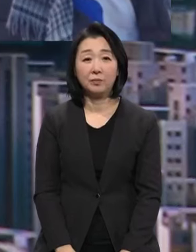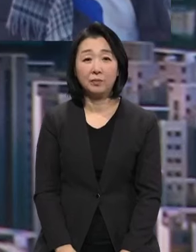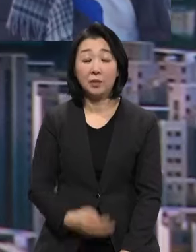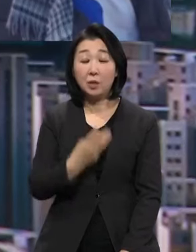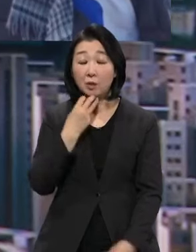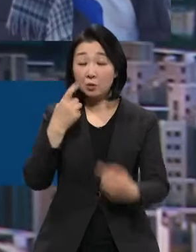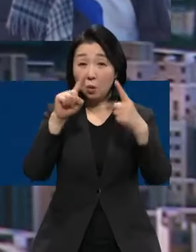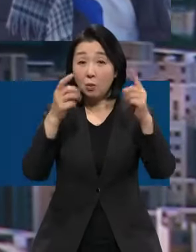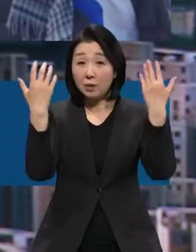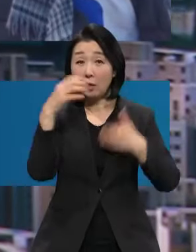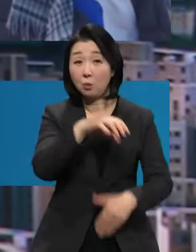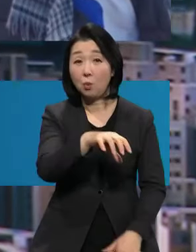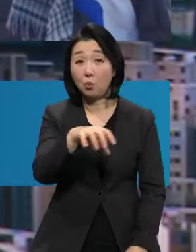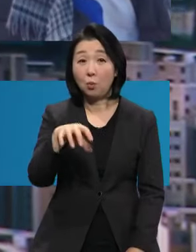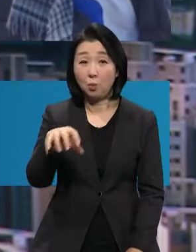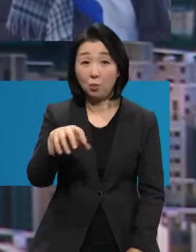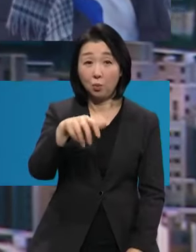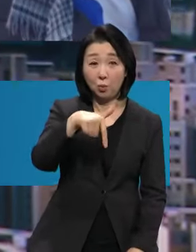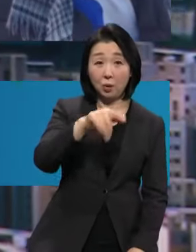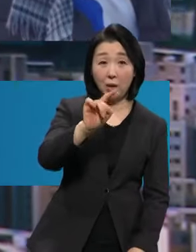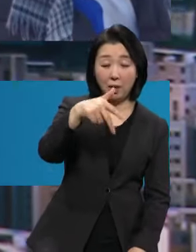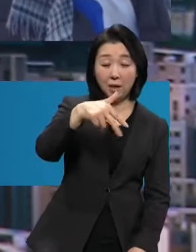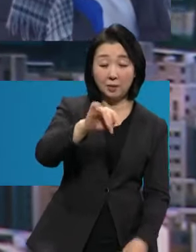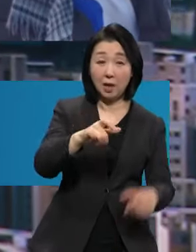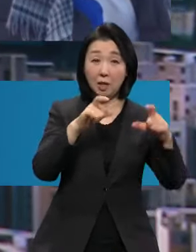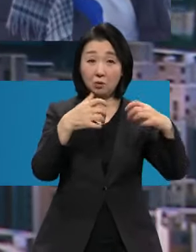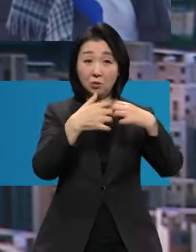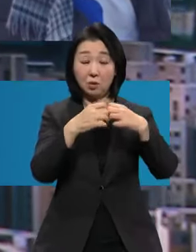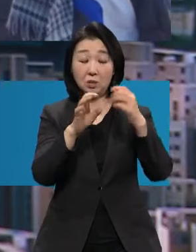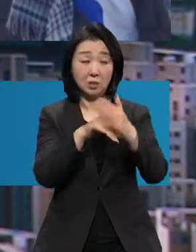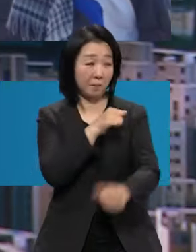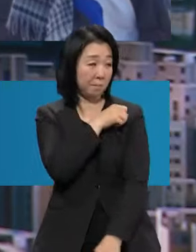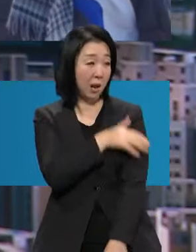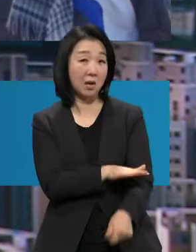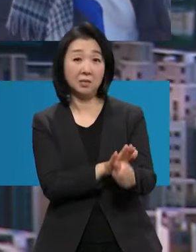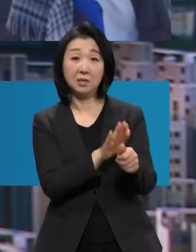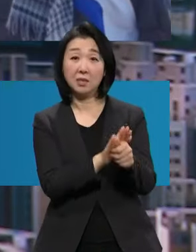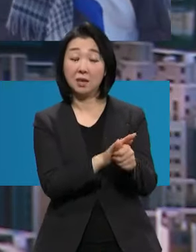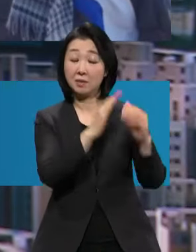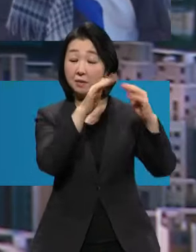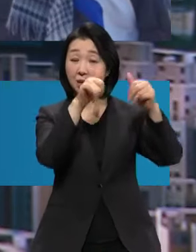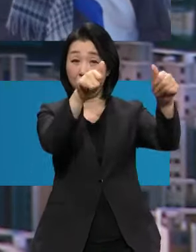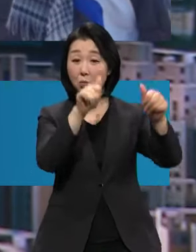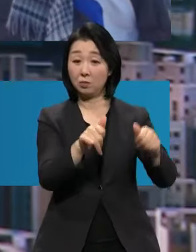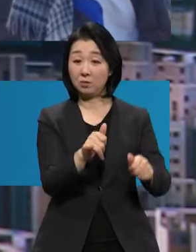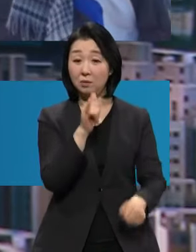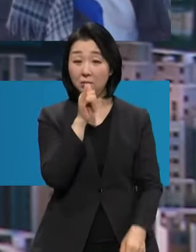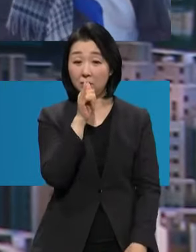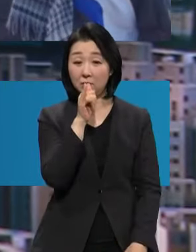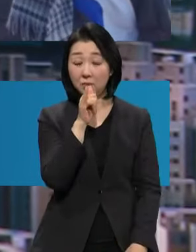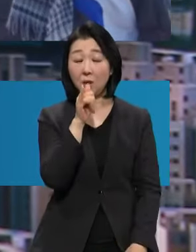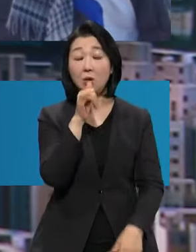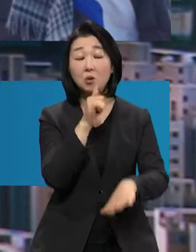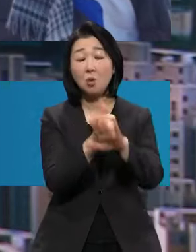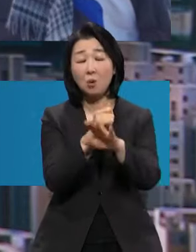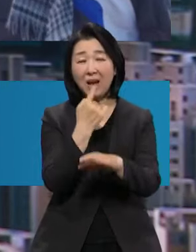서울대 캠퍼스 곳곳에 가자지구 전쟁에서 팔레스타인을 지지한다는 내용의 포스터가 있었는데 이게